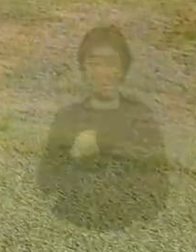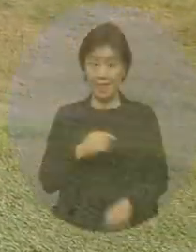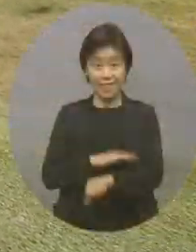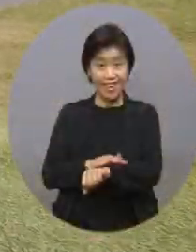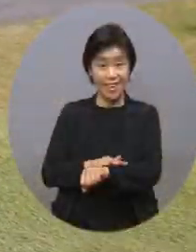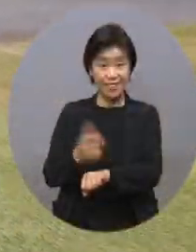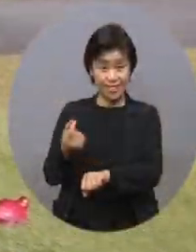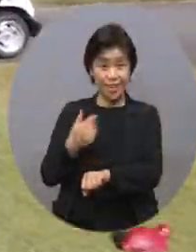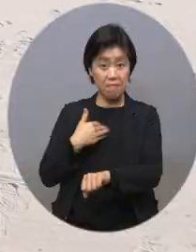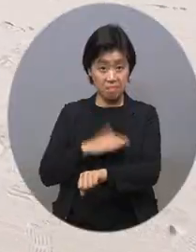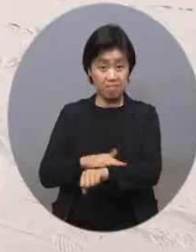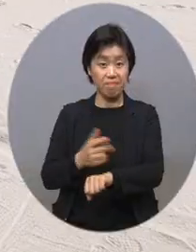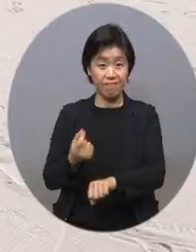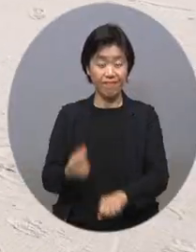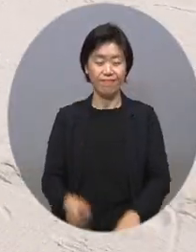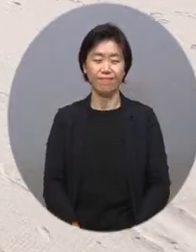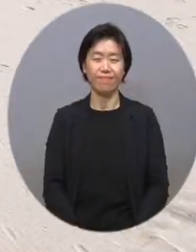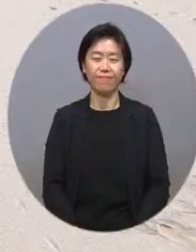고고고고.